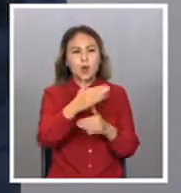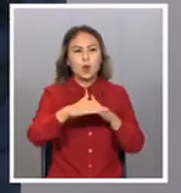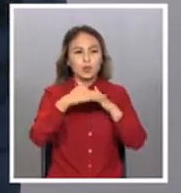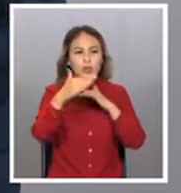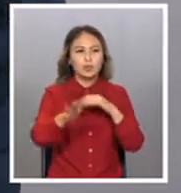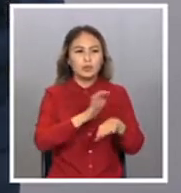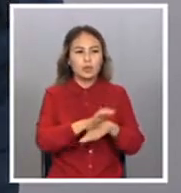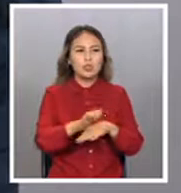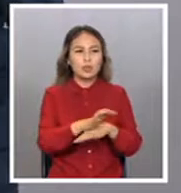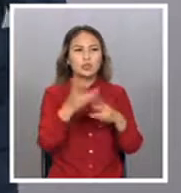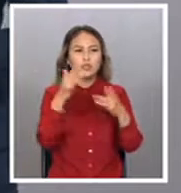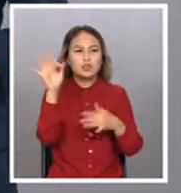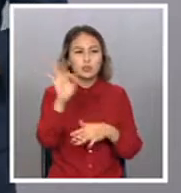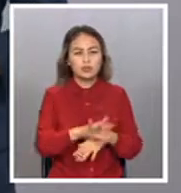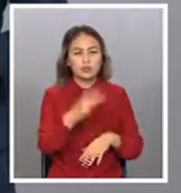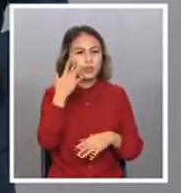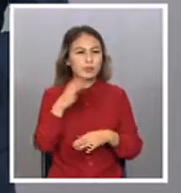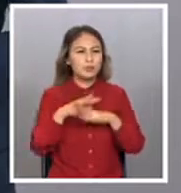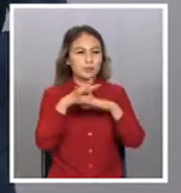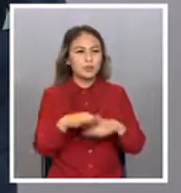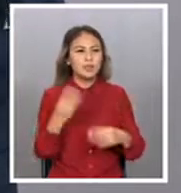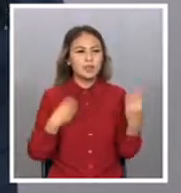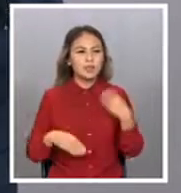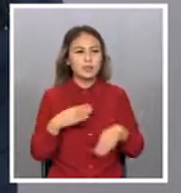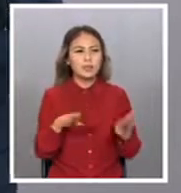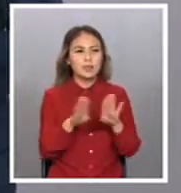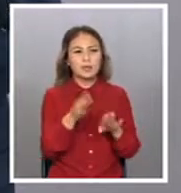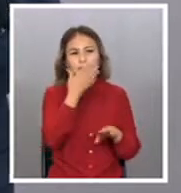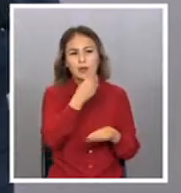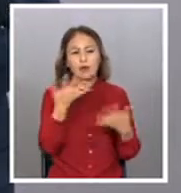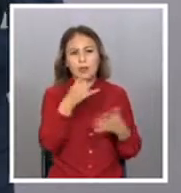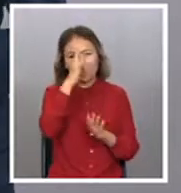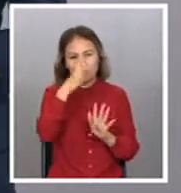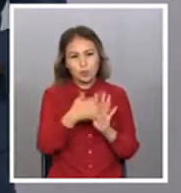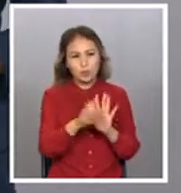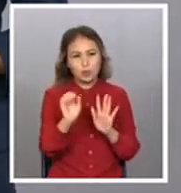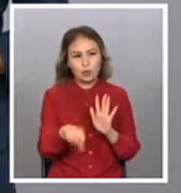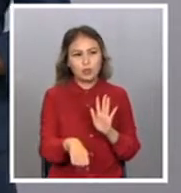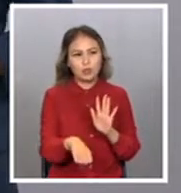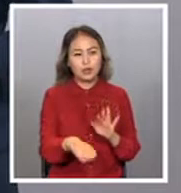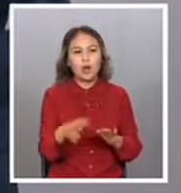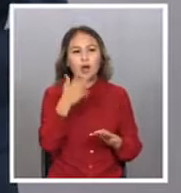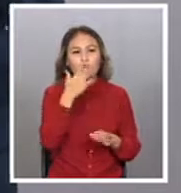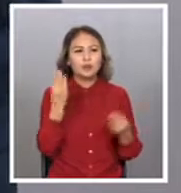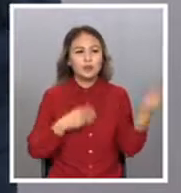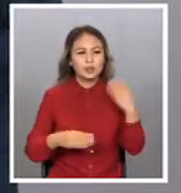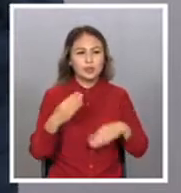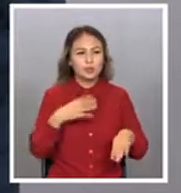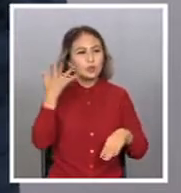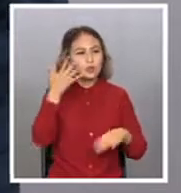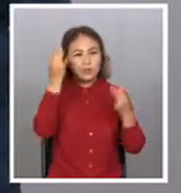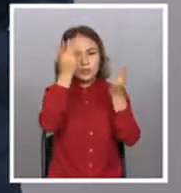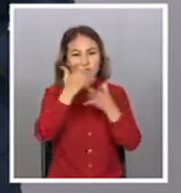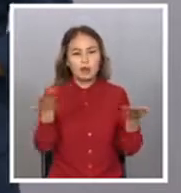Отандық өнімдерді қаншалықты жиі тұтынасыз? Киімнің сәнді екенін қалай білуге болады? Ұлттық киім